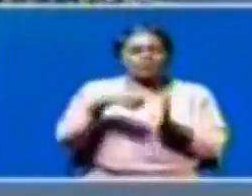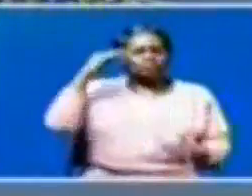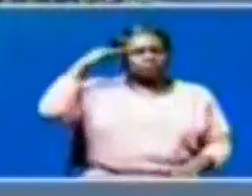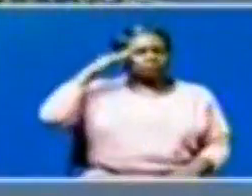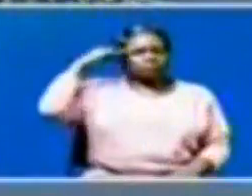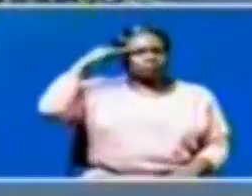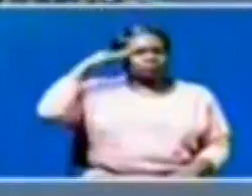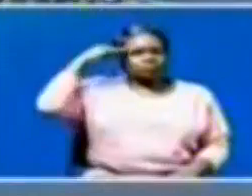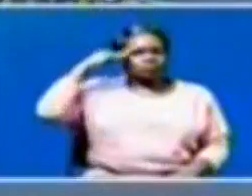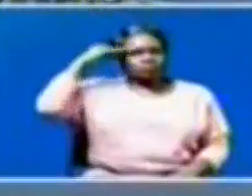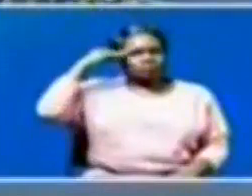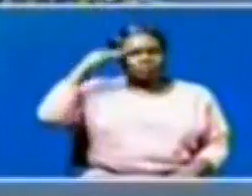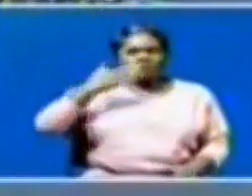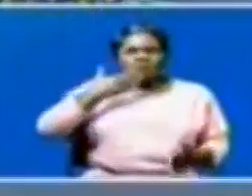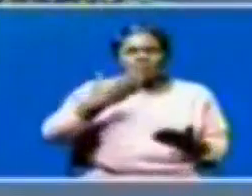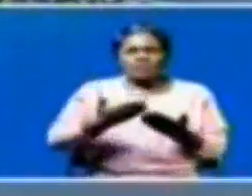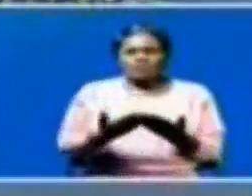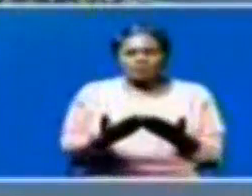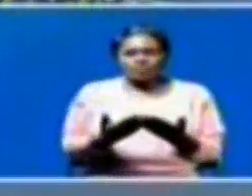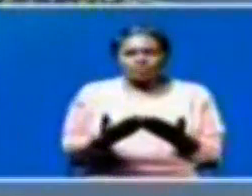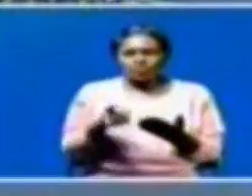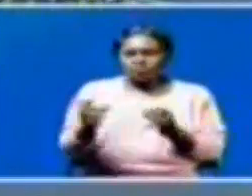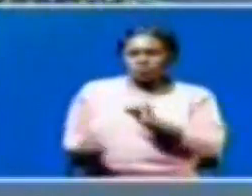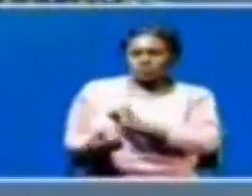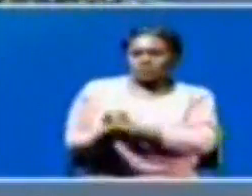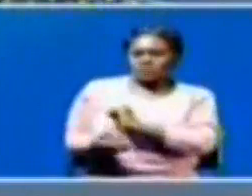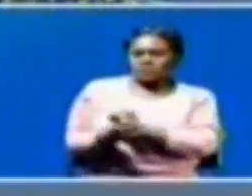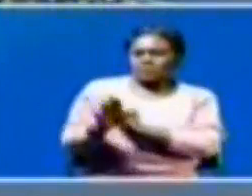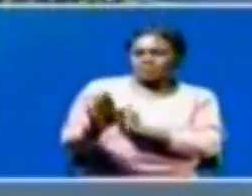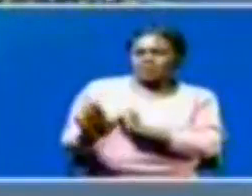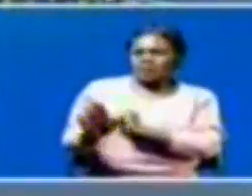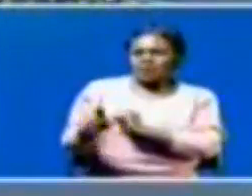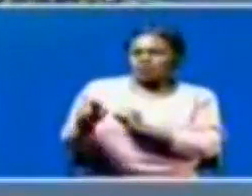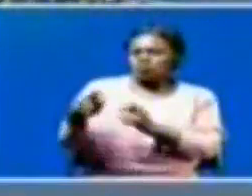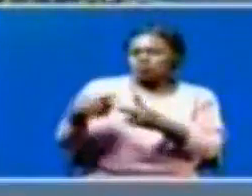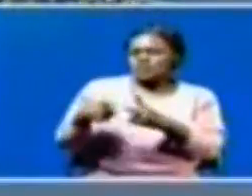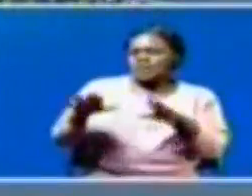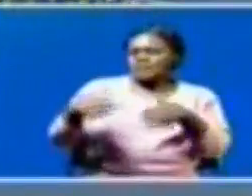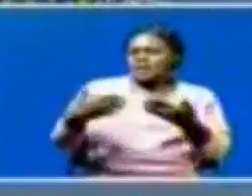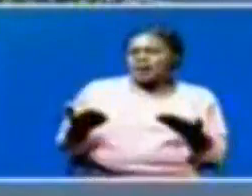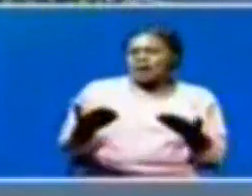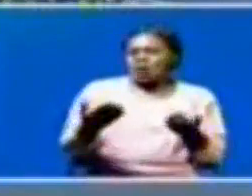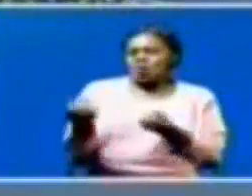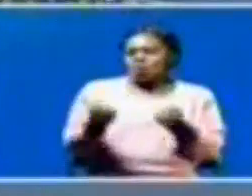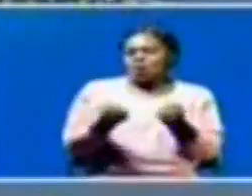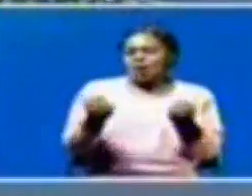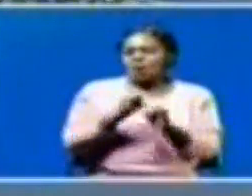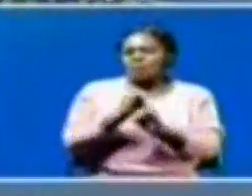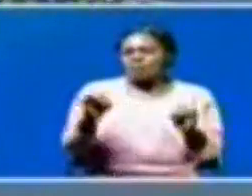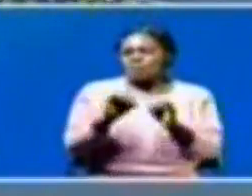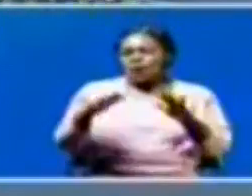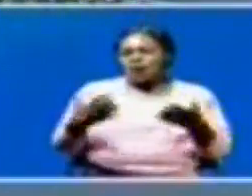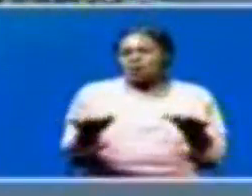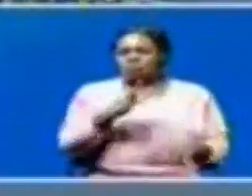kuwa nasi hii leo. Asante sana. Na tutakuwa ukitueleza ni nini ambacho kilikusababisha wewe kufungua hiyo car wash, ni wangapi